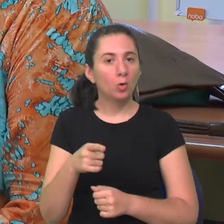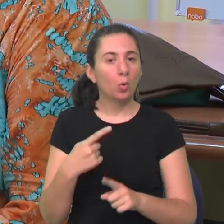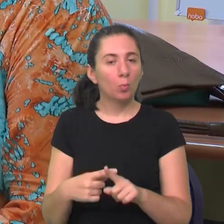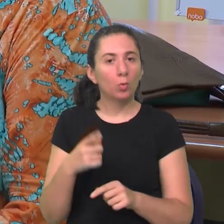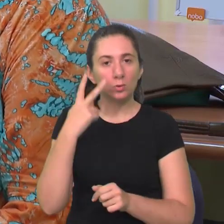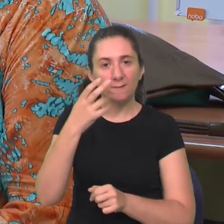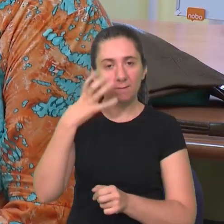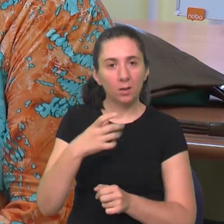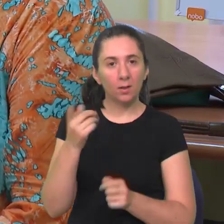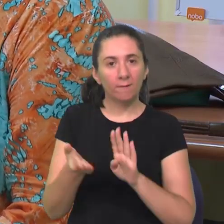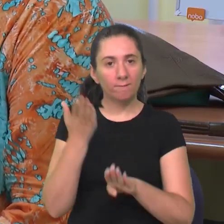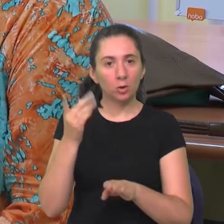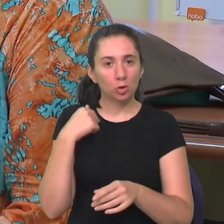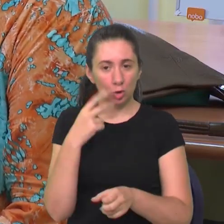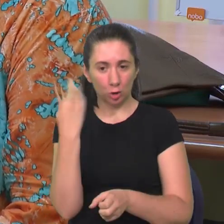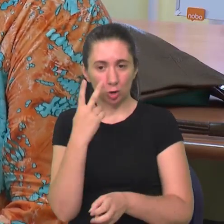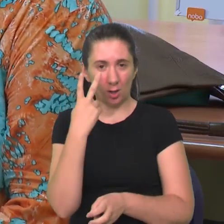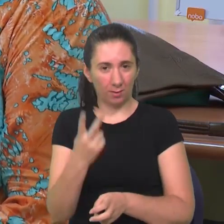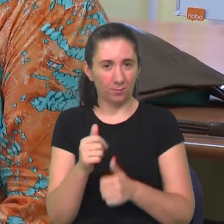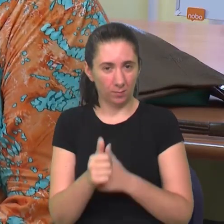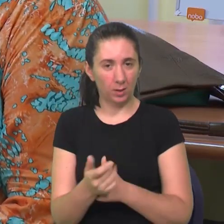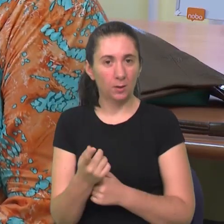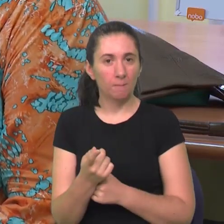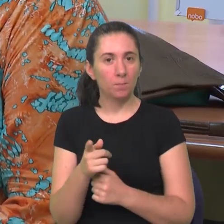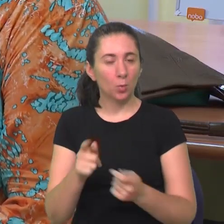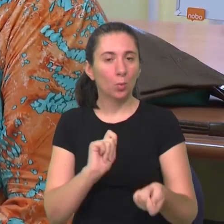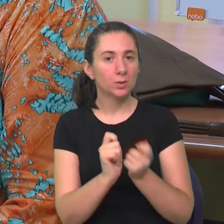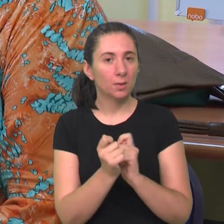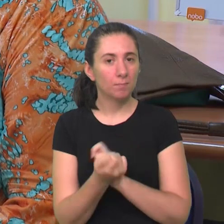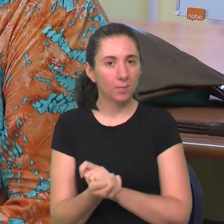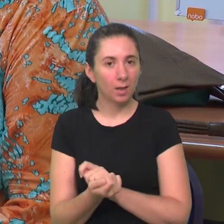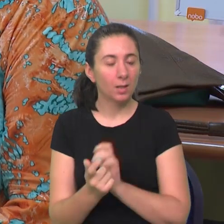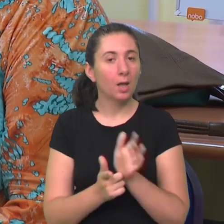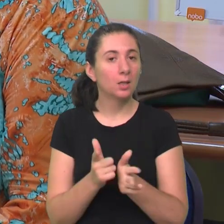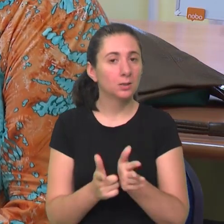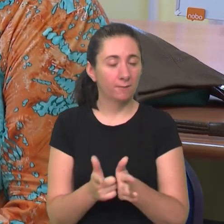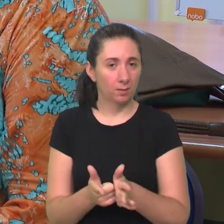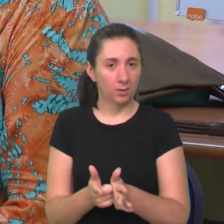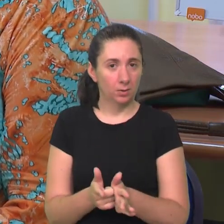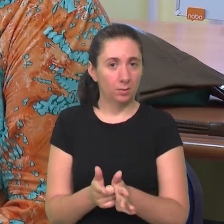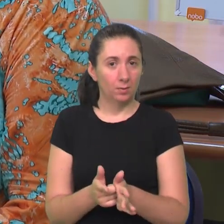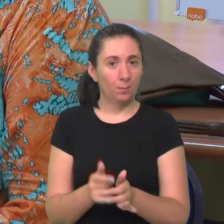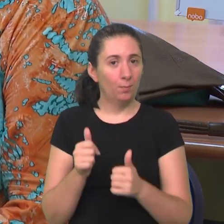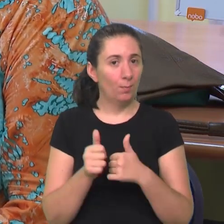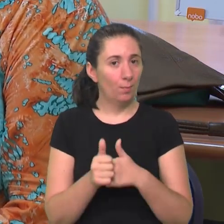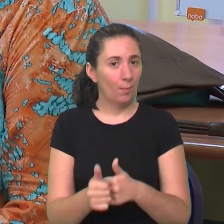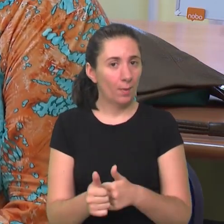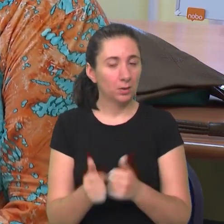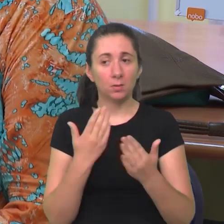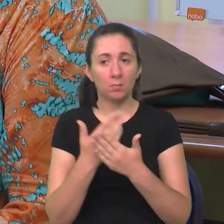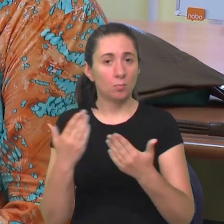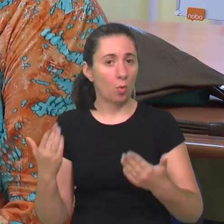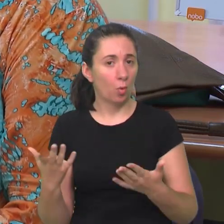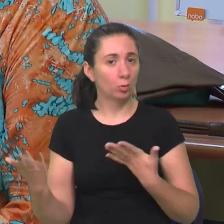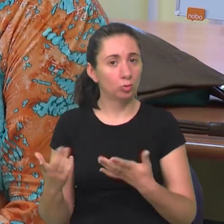nama zapravo nekako najviše upada u oči, koja se mijenja sa vremenom, prate se modni